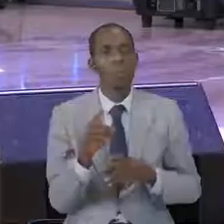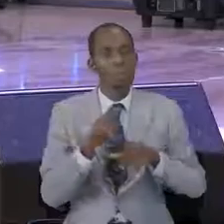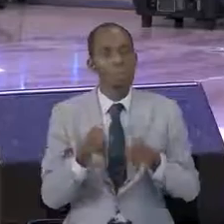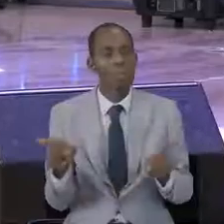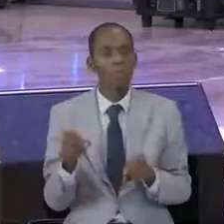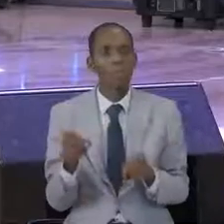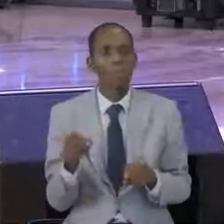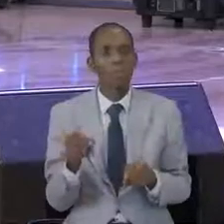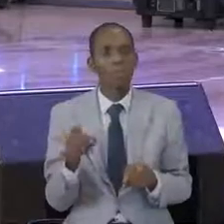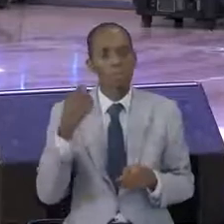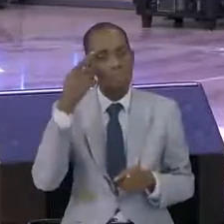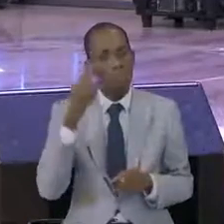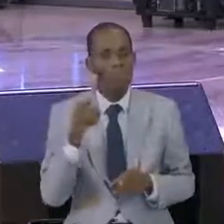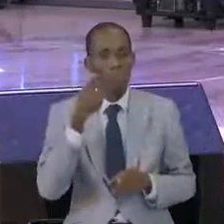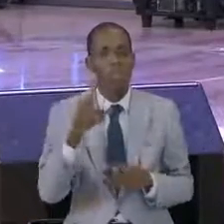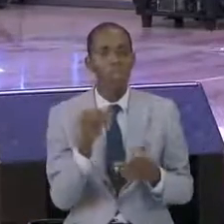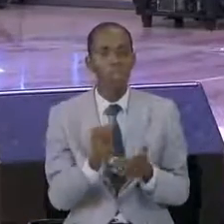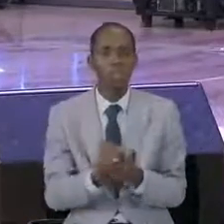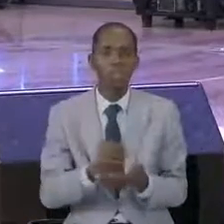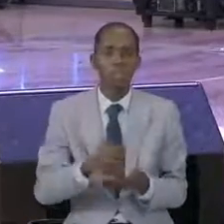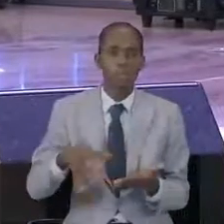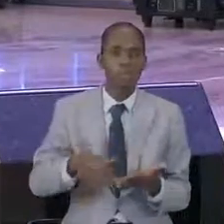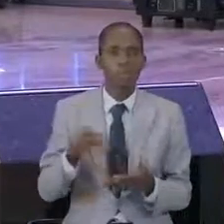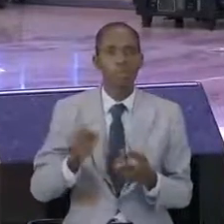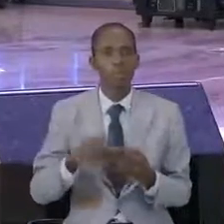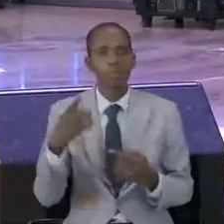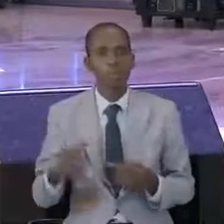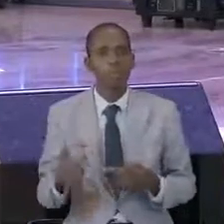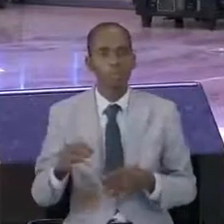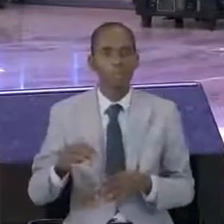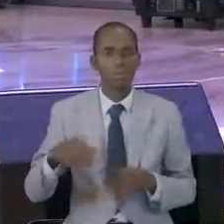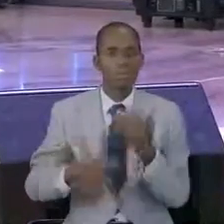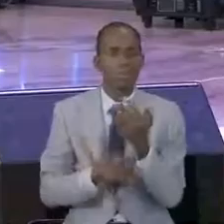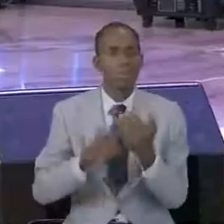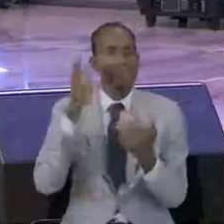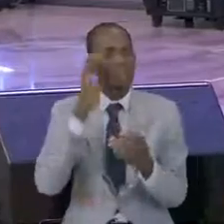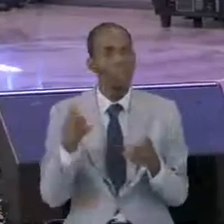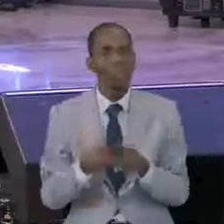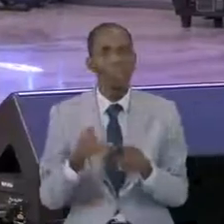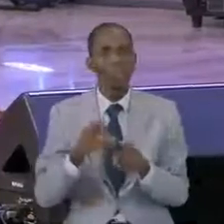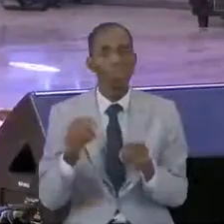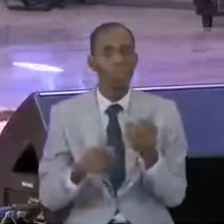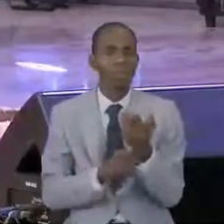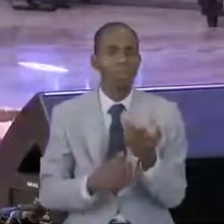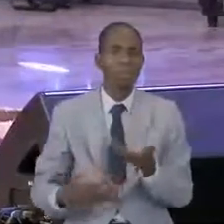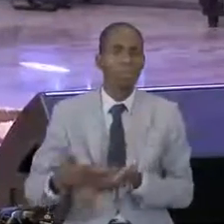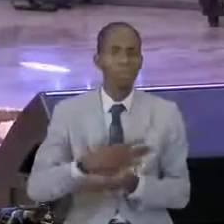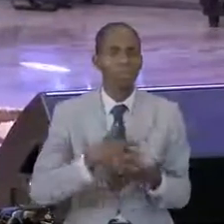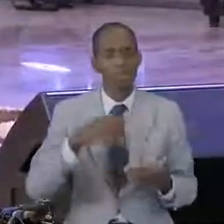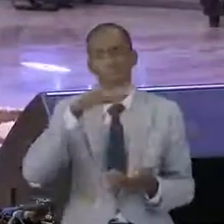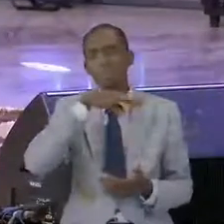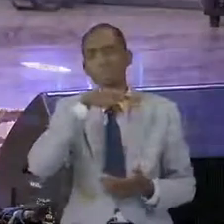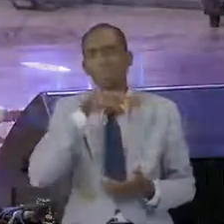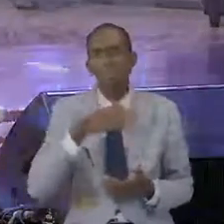celui qui sème pour sa chair moissonnera de la chair la corruption mais celui qui sème pour l'esprit